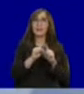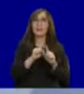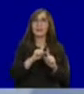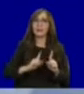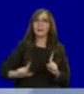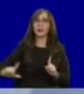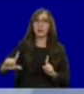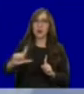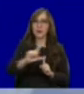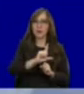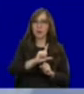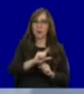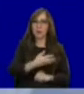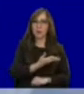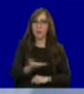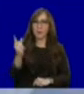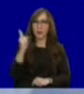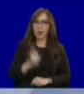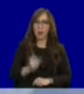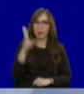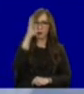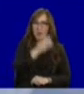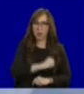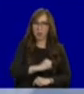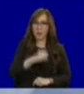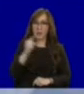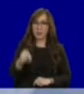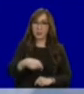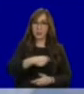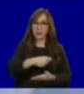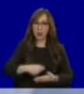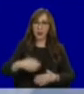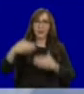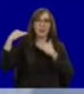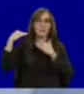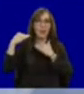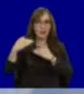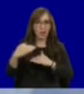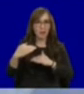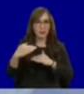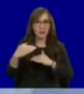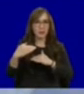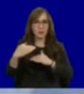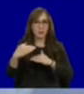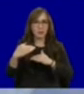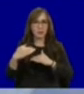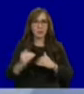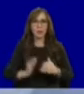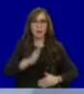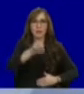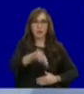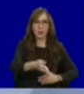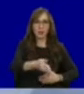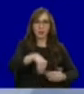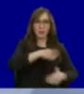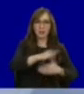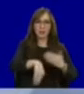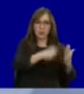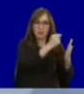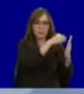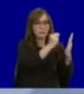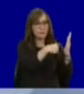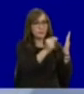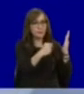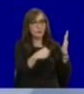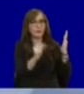harus memastikan bahwa pembelajaran tatap muka ini terbatas dilaksanakan dengan memenuhi seluruh checklist tersebut. Dan